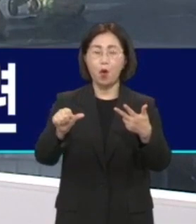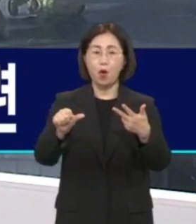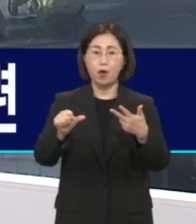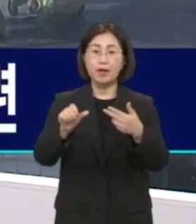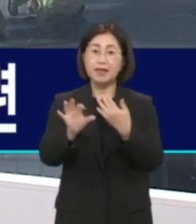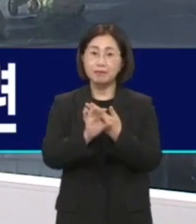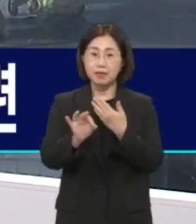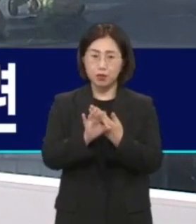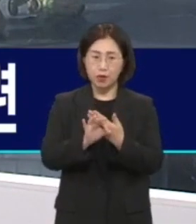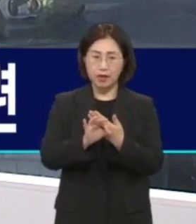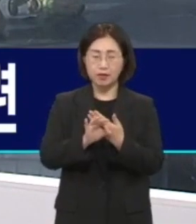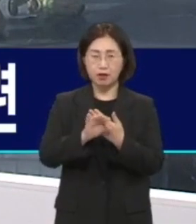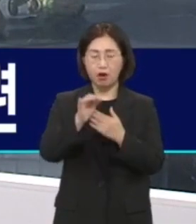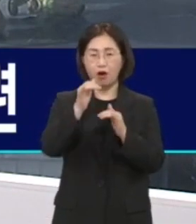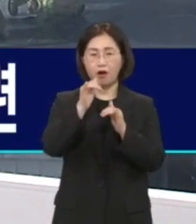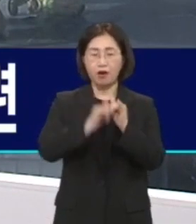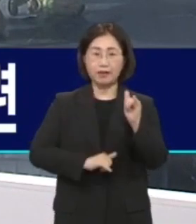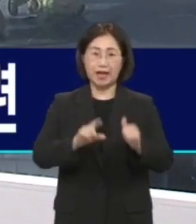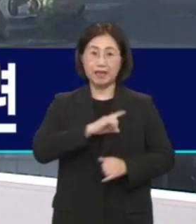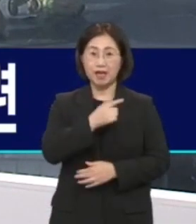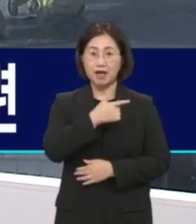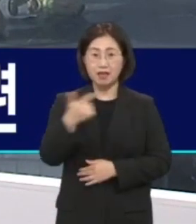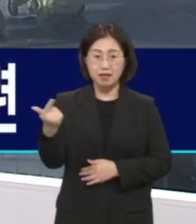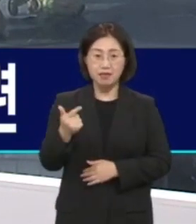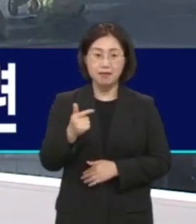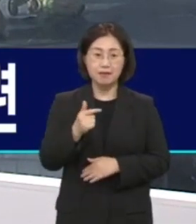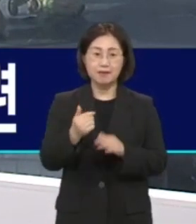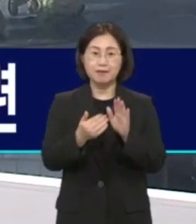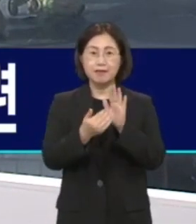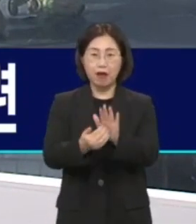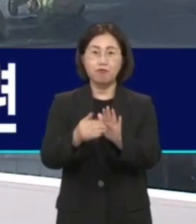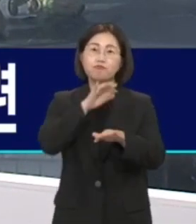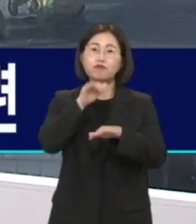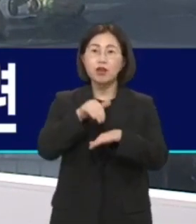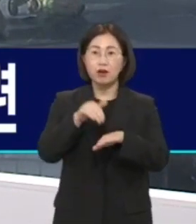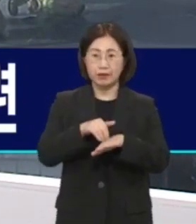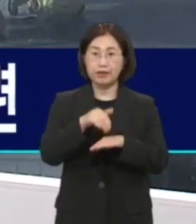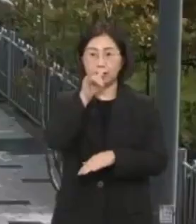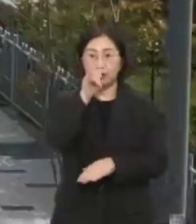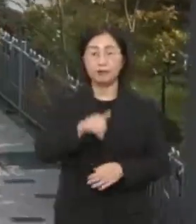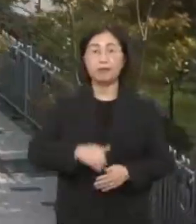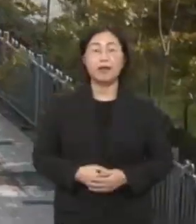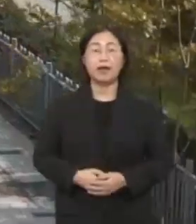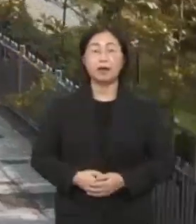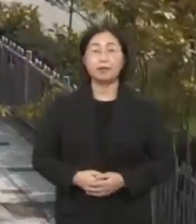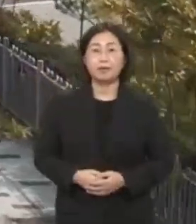규모의 재난 대응 훈련을 진행했습니다. 이수복 기자가 현장을 다녀왔습니다.